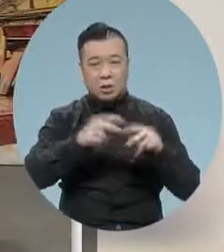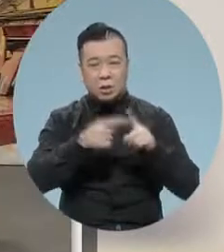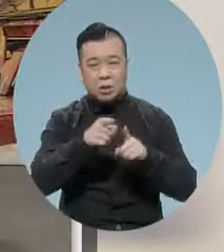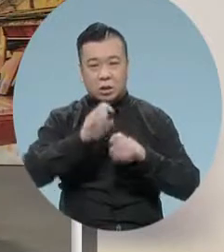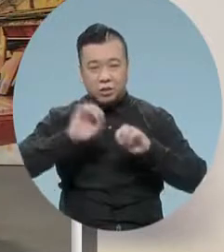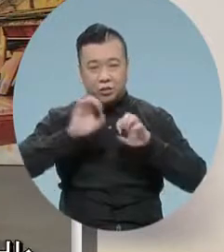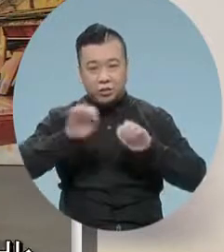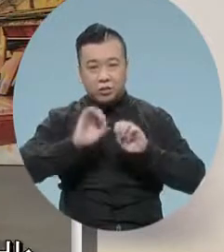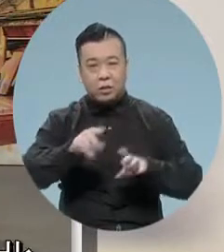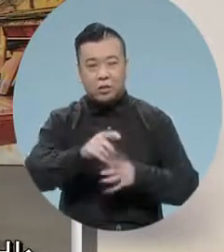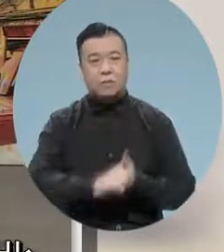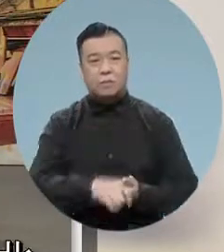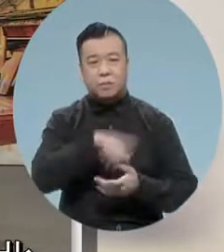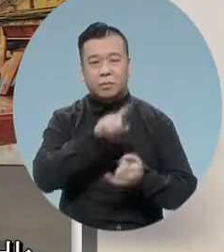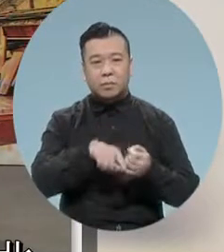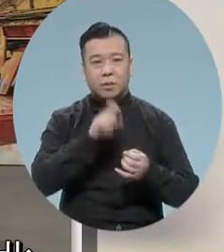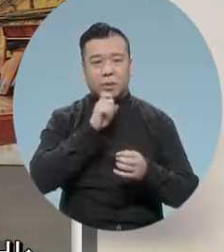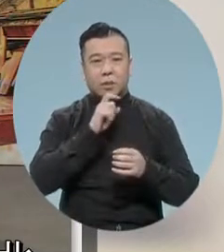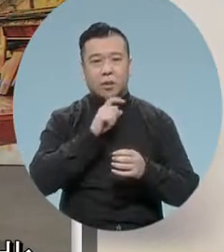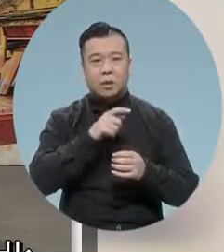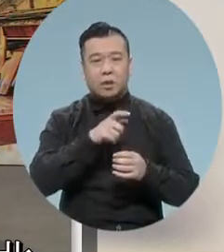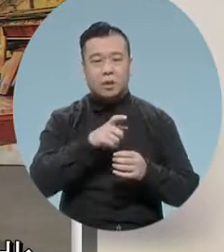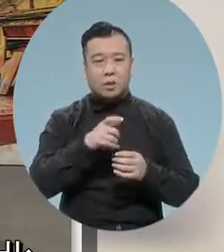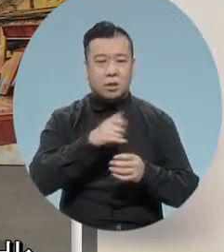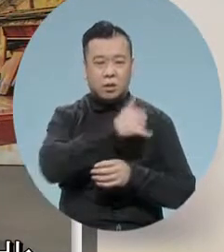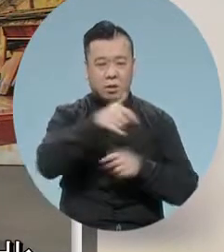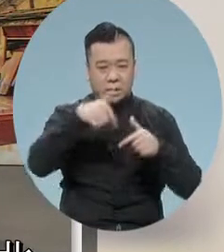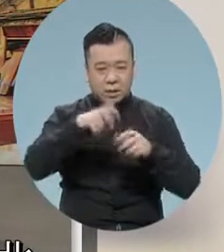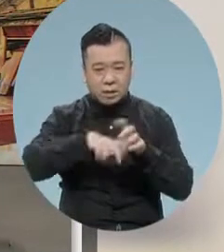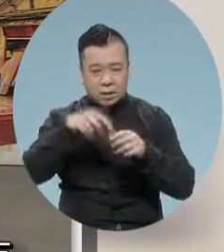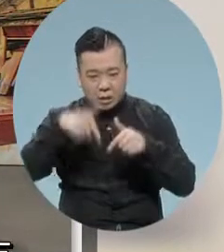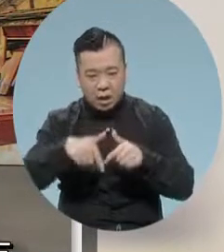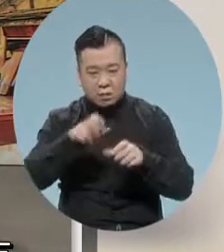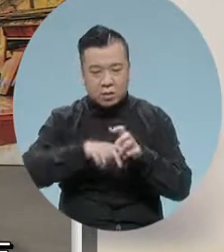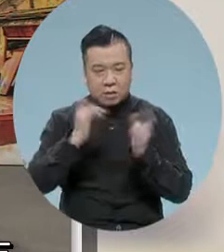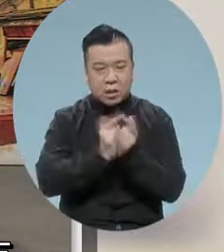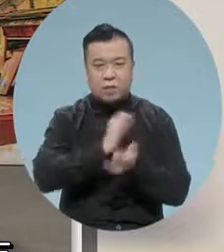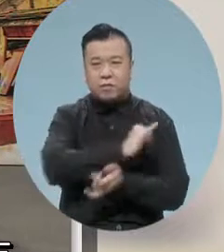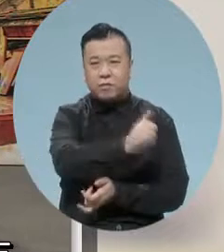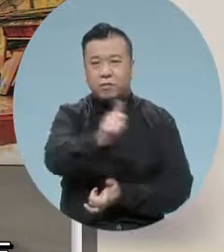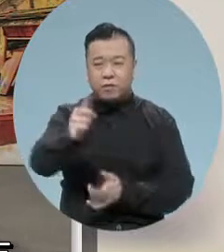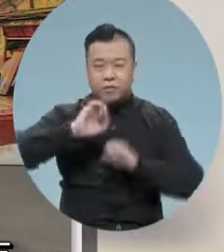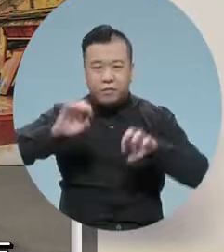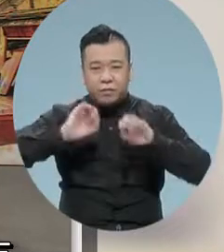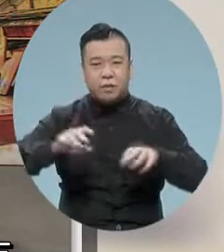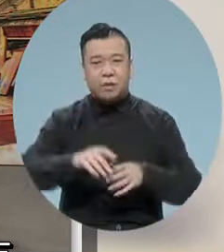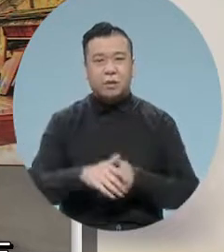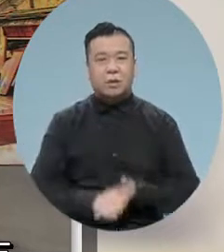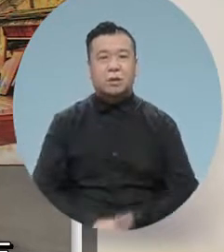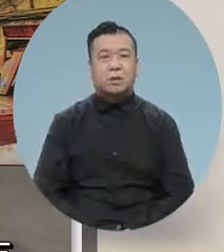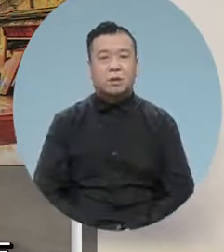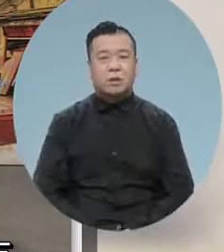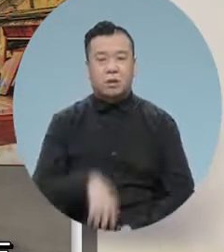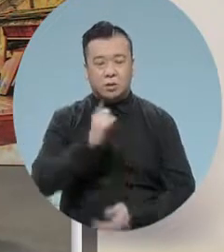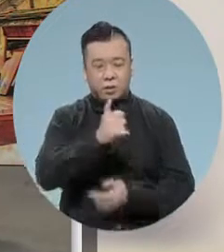謂的宣傳隊，他在長征由華中去到西南去到西北， 每一個地區由彝族去